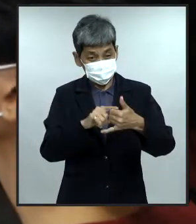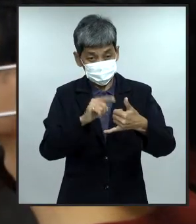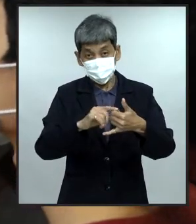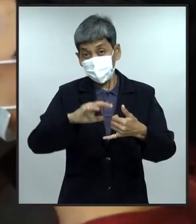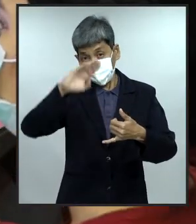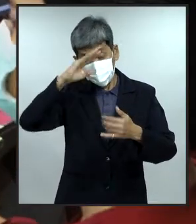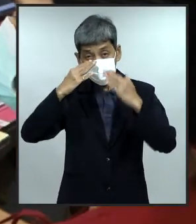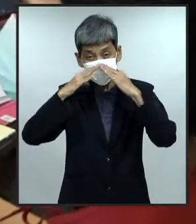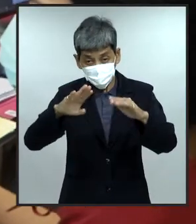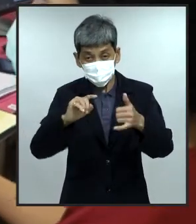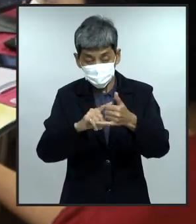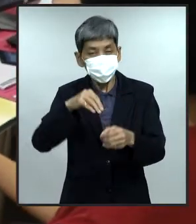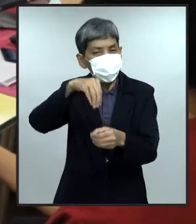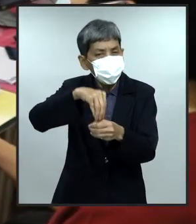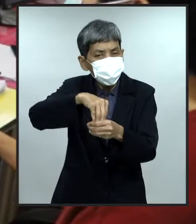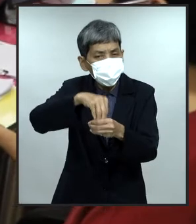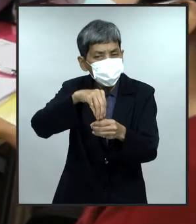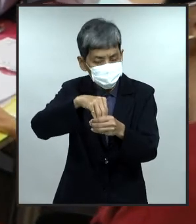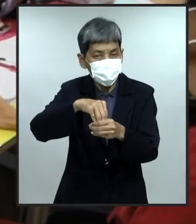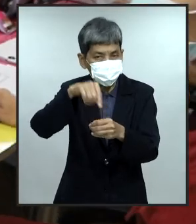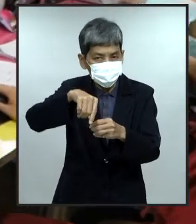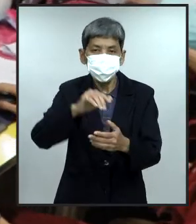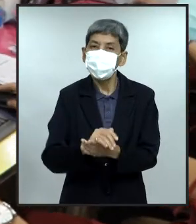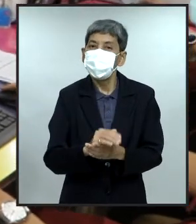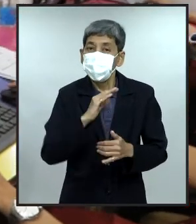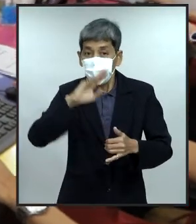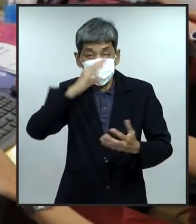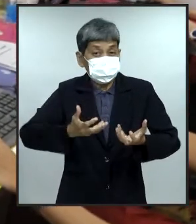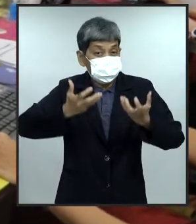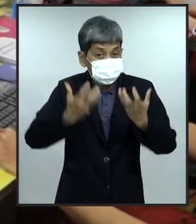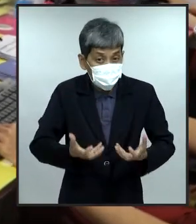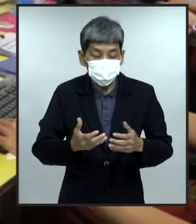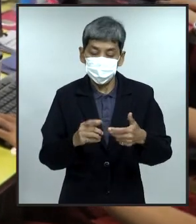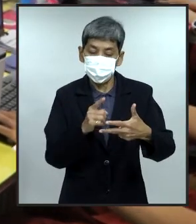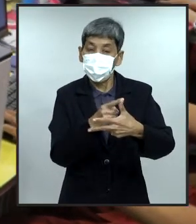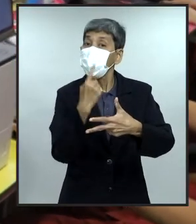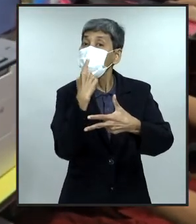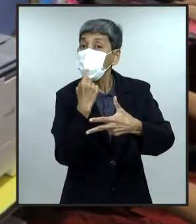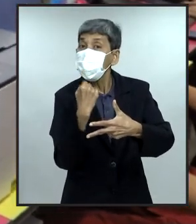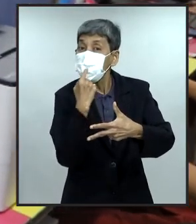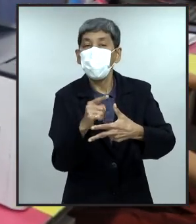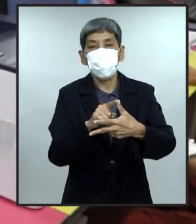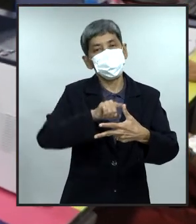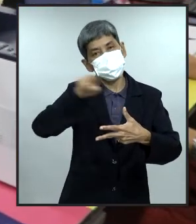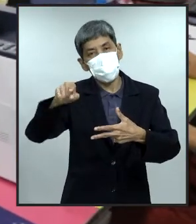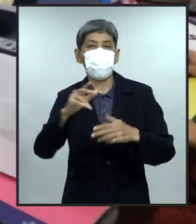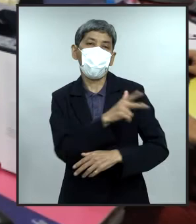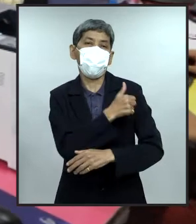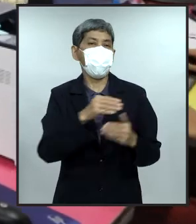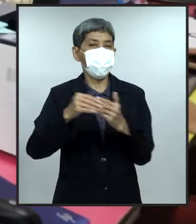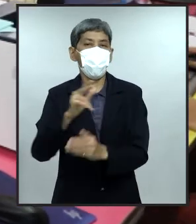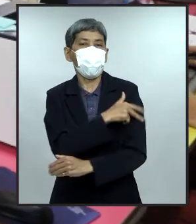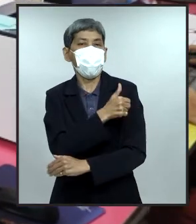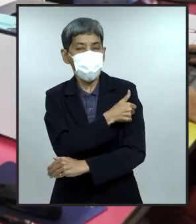จะเข้ามาส่วนของคอยก็มาเป็นคนไข้สีเขียวค่ะถ้าเกิดคนไข้อาการหนักคนไข้สีแดงเนี่ยเราก็จะเข้าโรงพยาบาล ก็คือส่งที่อยู่ ใ